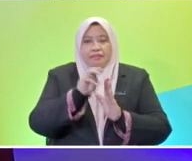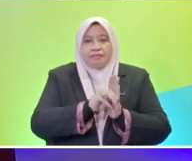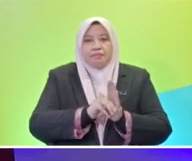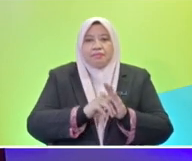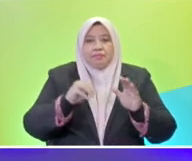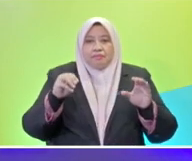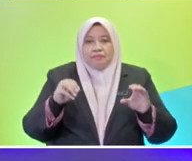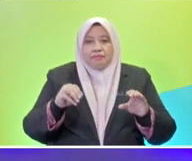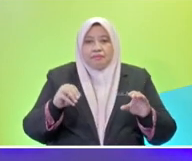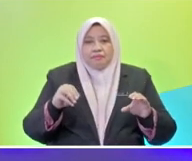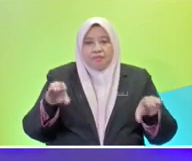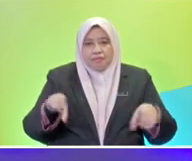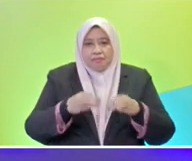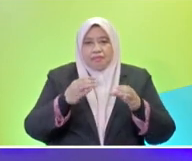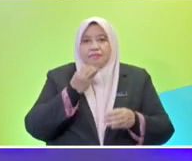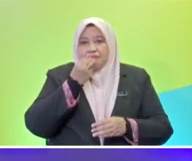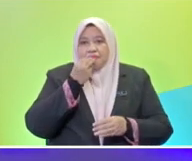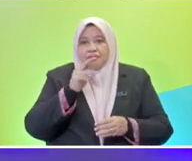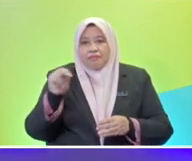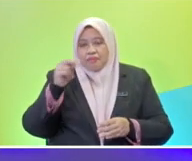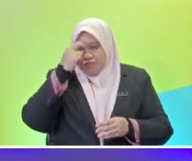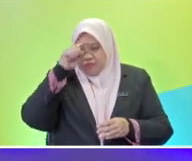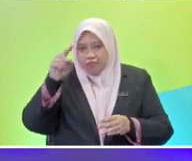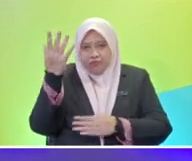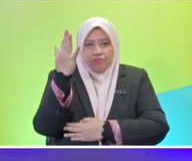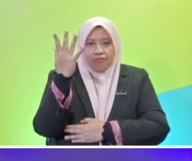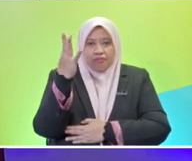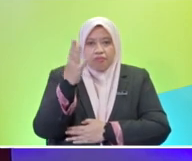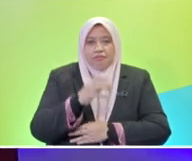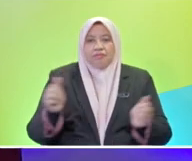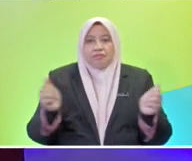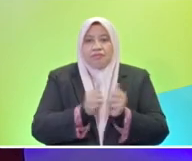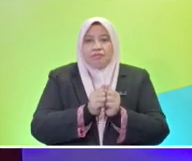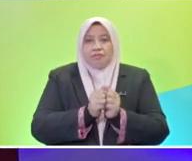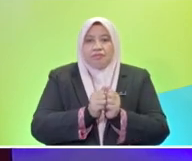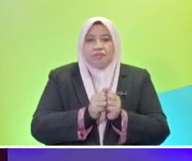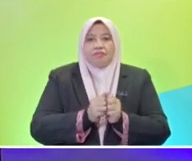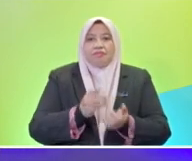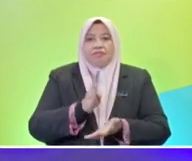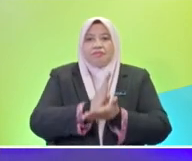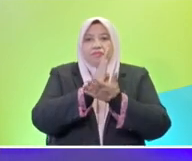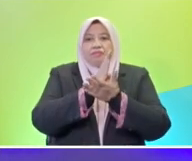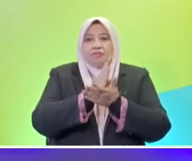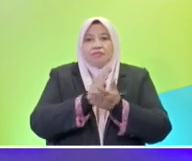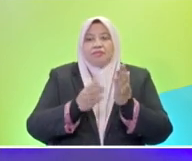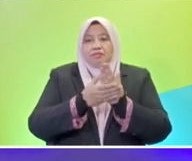membuat fungsinya sendiri, iaitu membuat makanannya dengan dibantu oleh